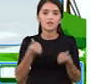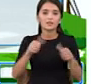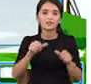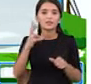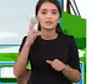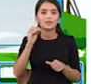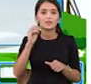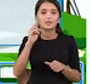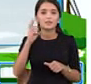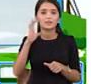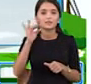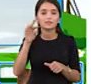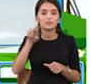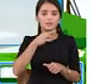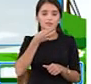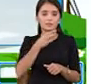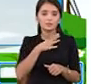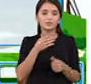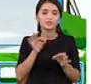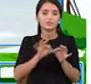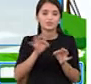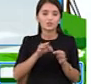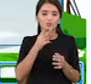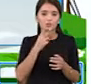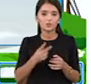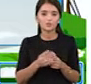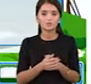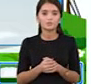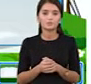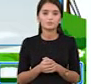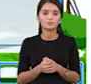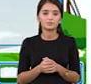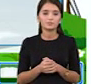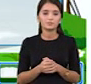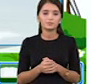Nexia dedingizmi? Qani tekshirib ko'ramiz.